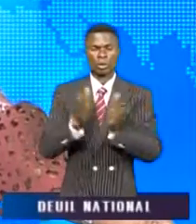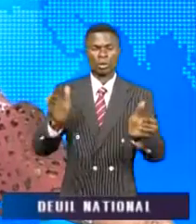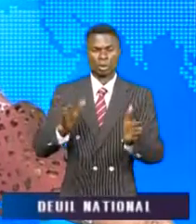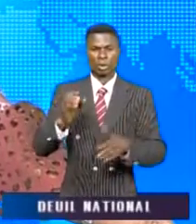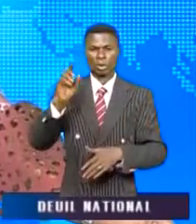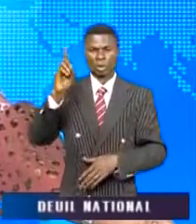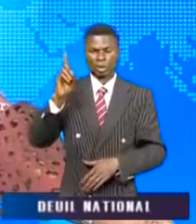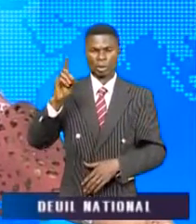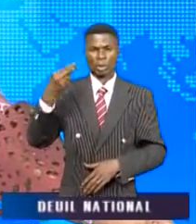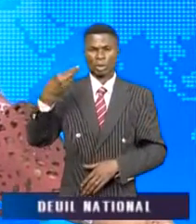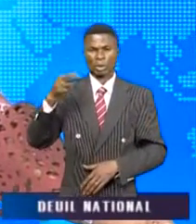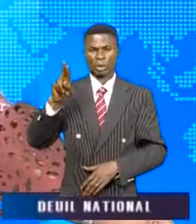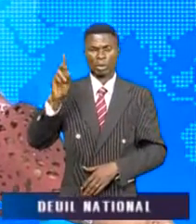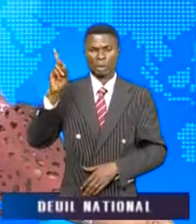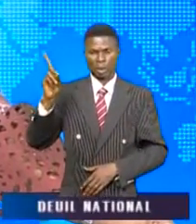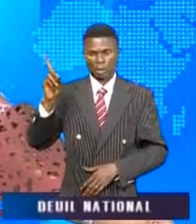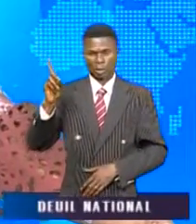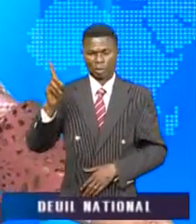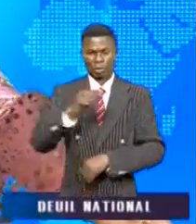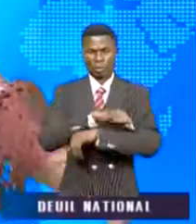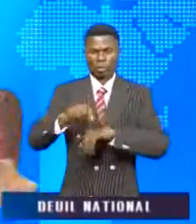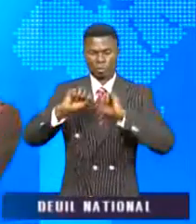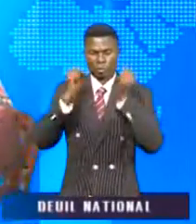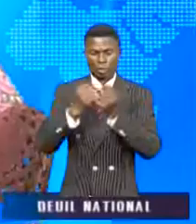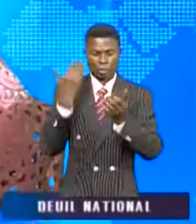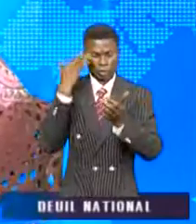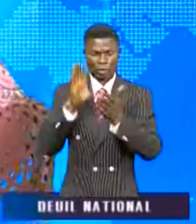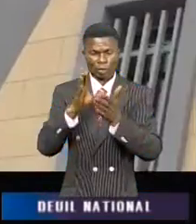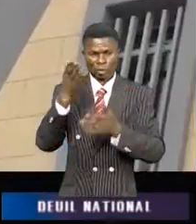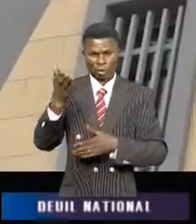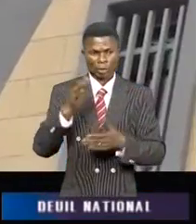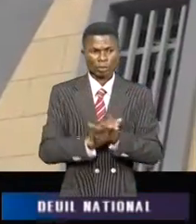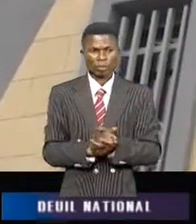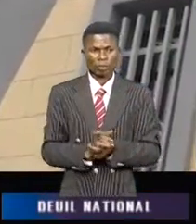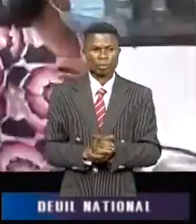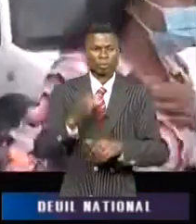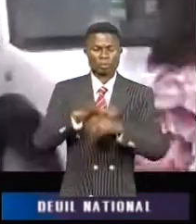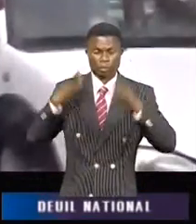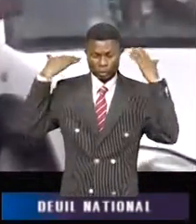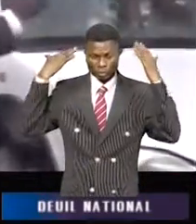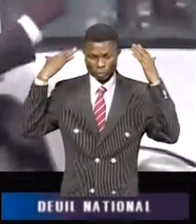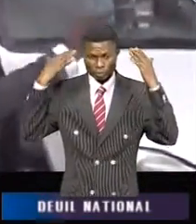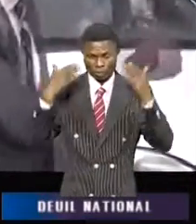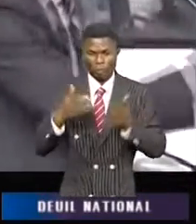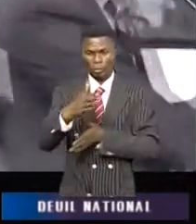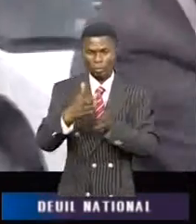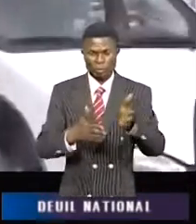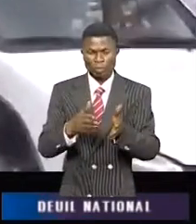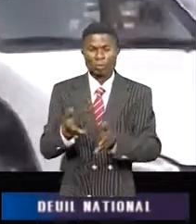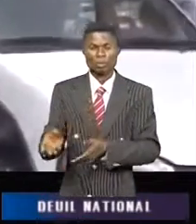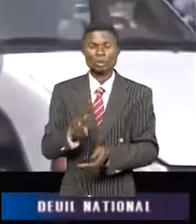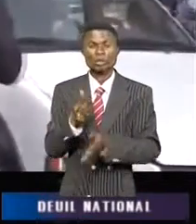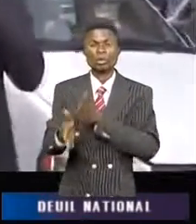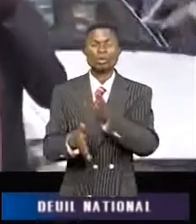DGRCA, Félicien Kulouta, c'était au siège de la Sofibank, au Redépendard. Par le soupçon de coulage des recettes et fraude, le